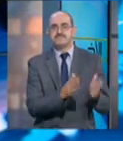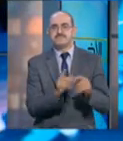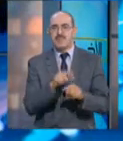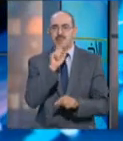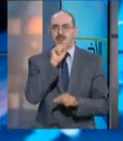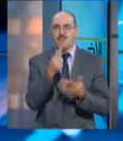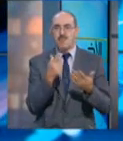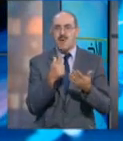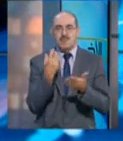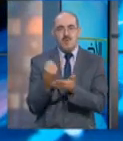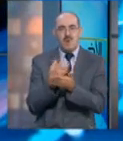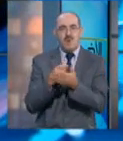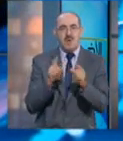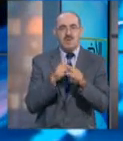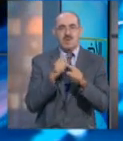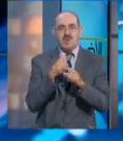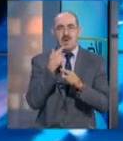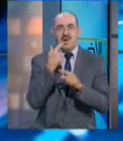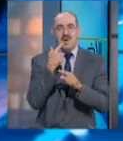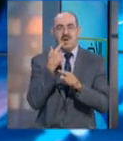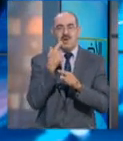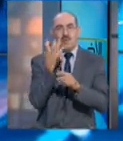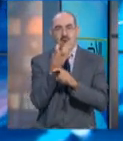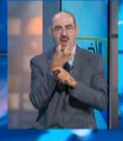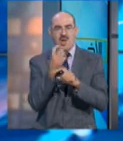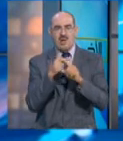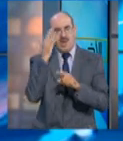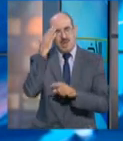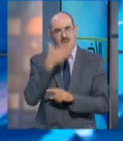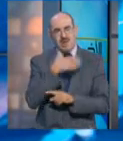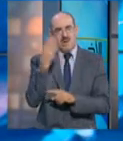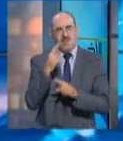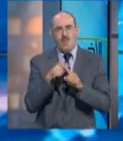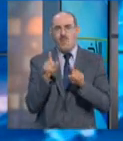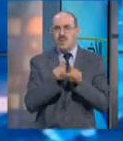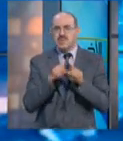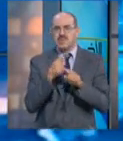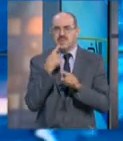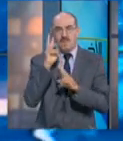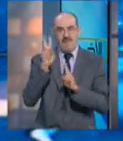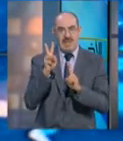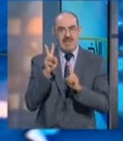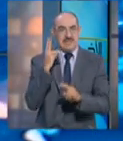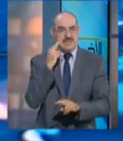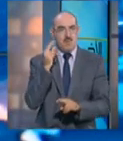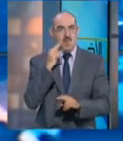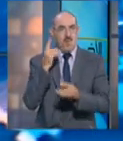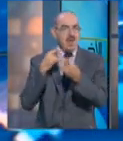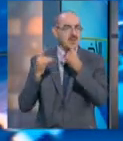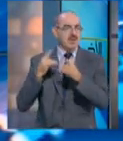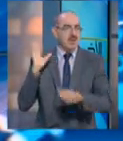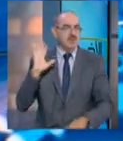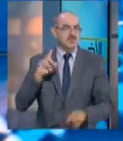ونختم النشرة من قصور القرارة العتيقة وبوجه أصيل من أوجه موروثنا